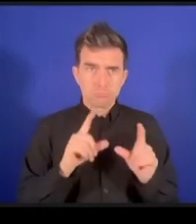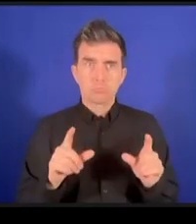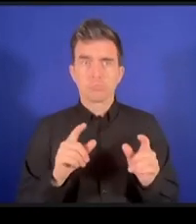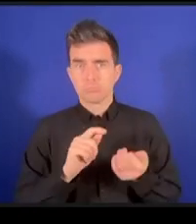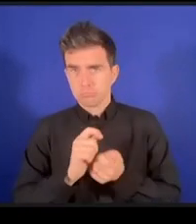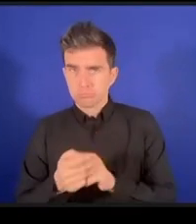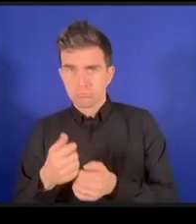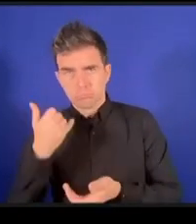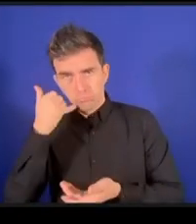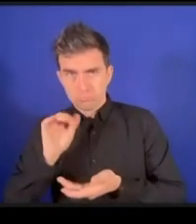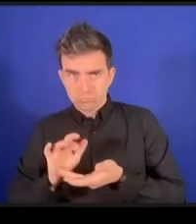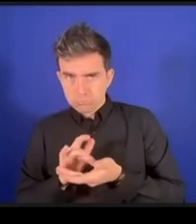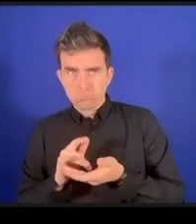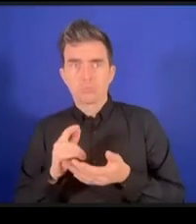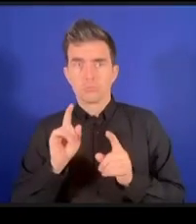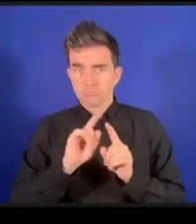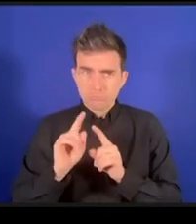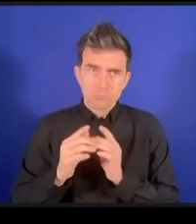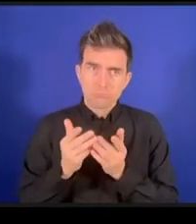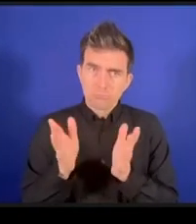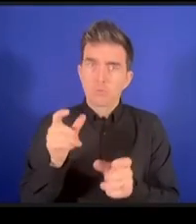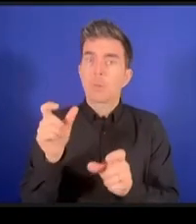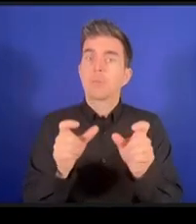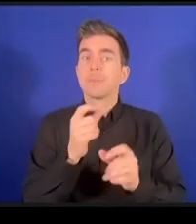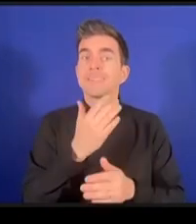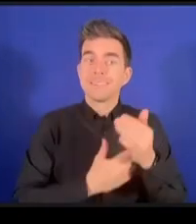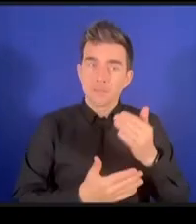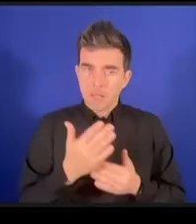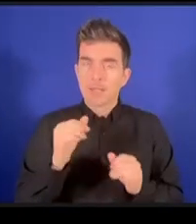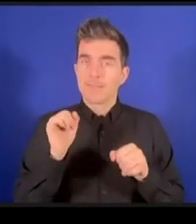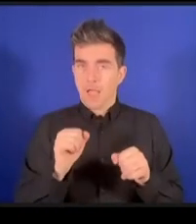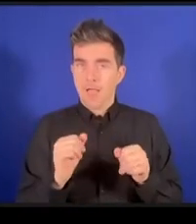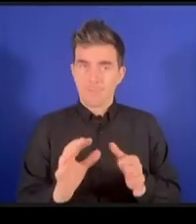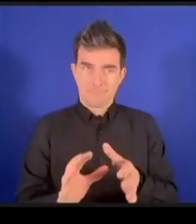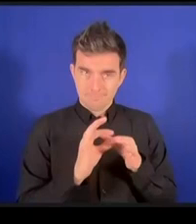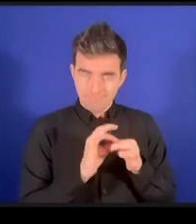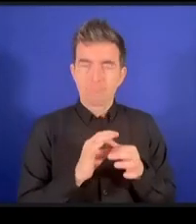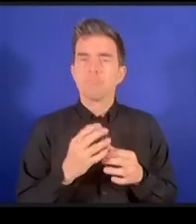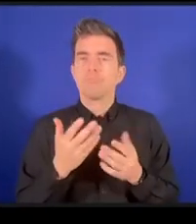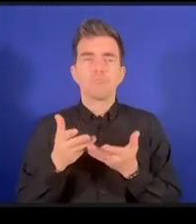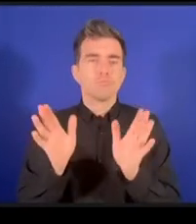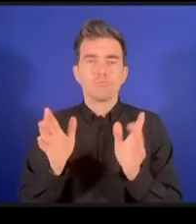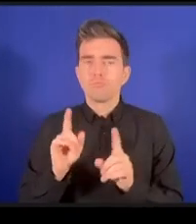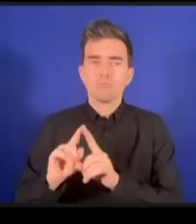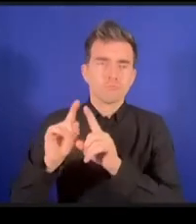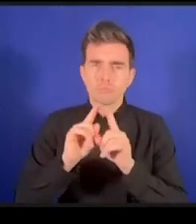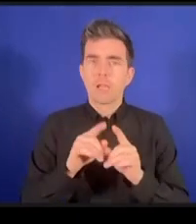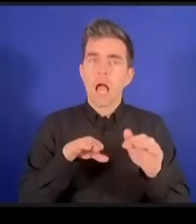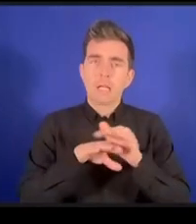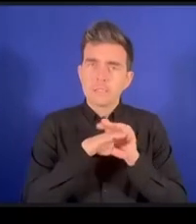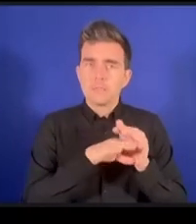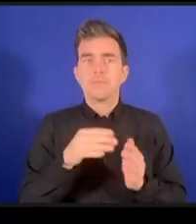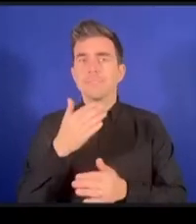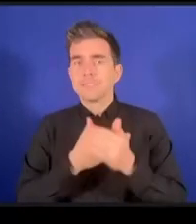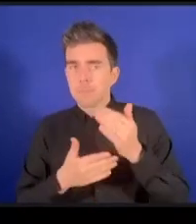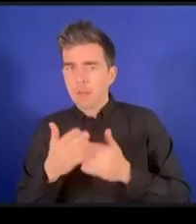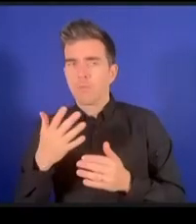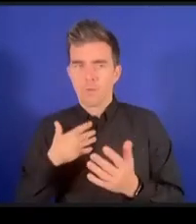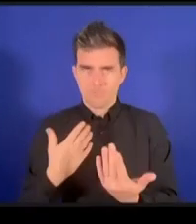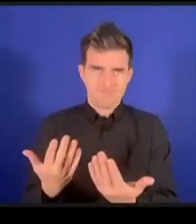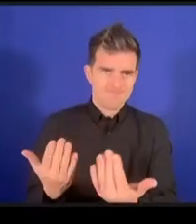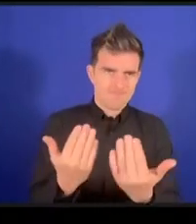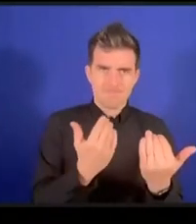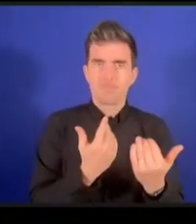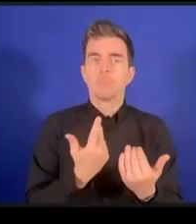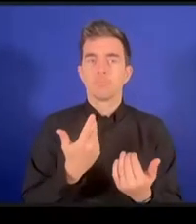инвалидностью могли бы получить доступ к этому контенту и наша ассоциация всегда призывает разработчиков следовать этим